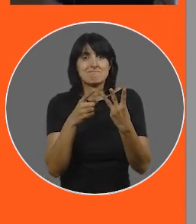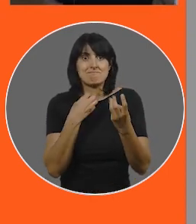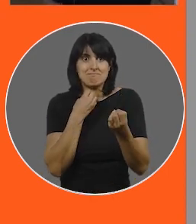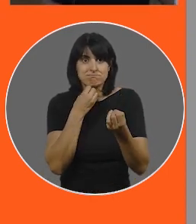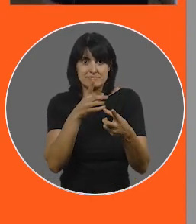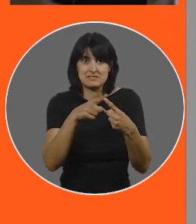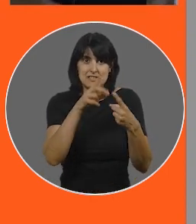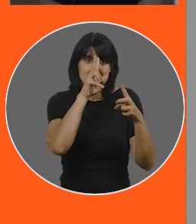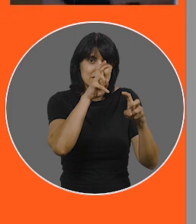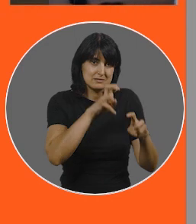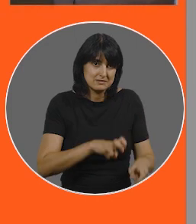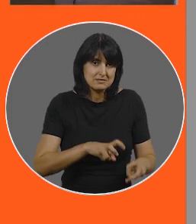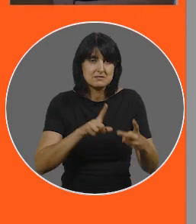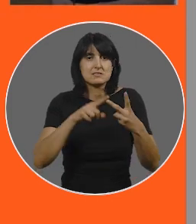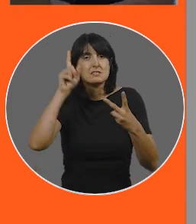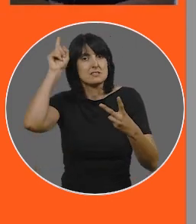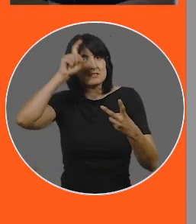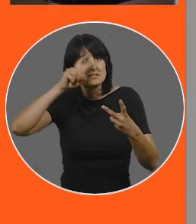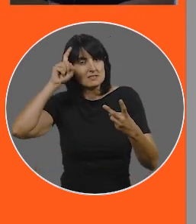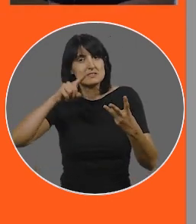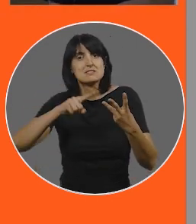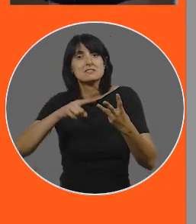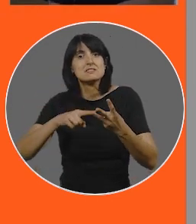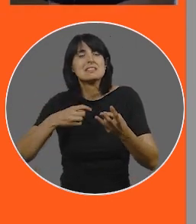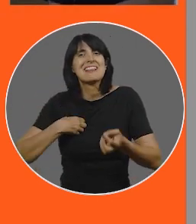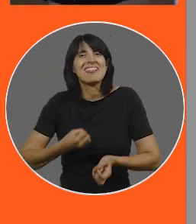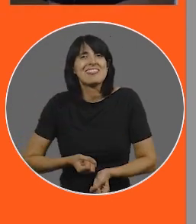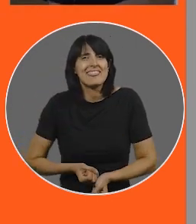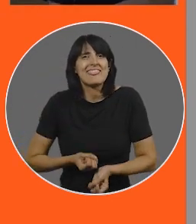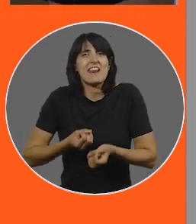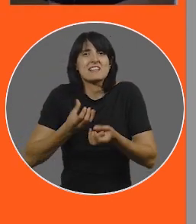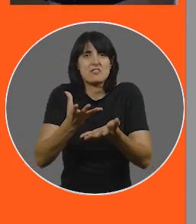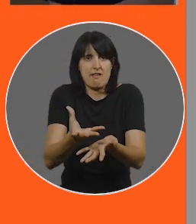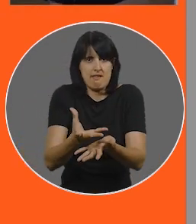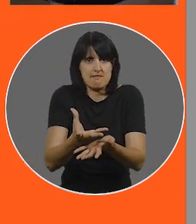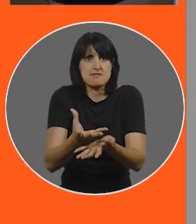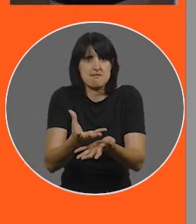havia de parlar, hem dit recerca, hem dit docència i hem dit transferència,